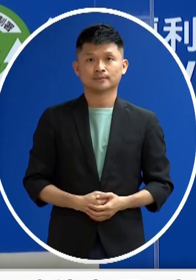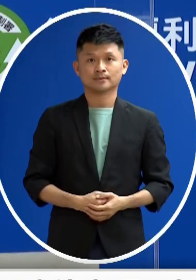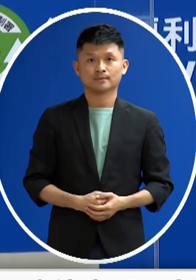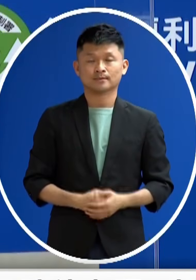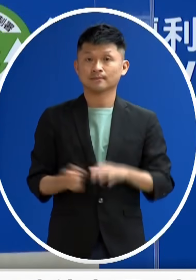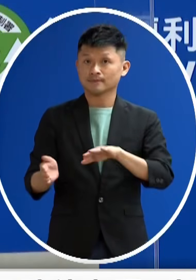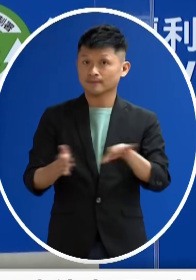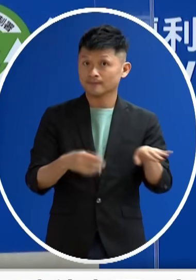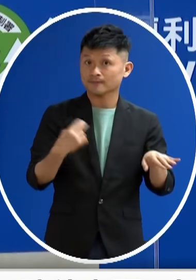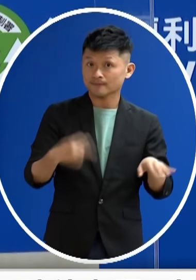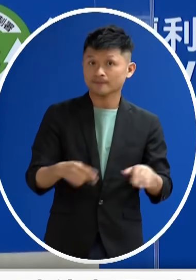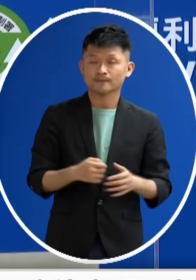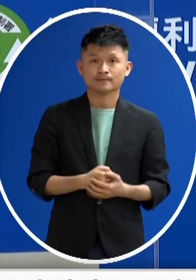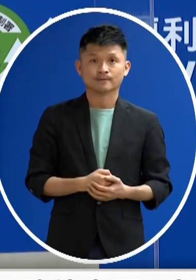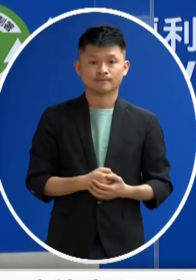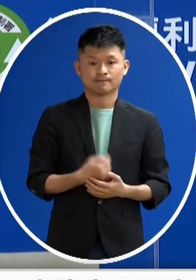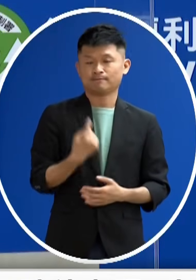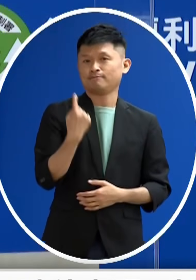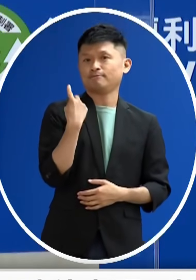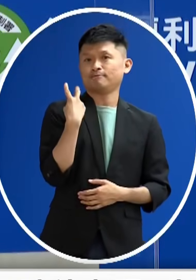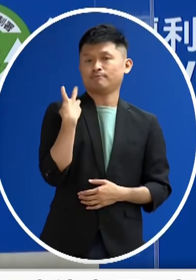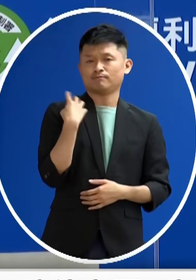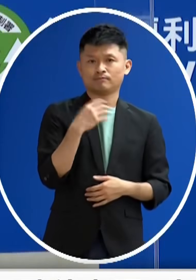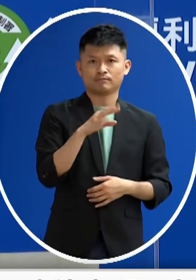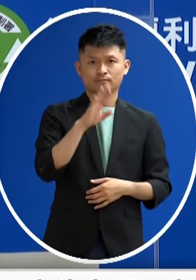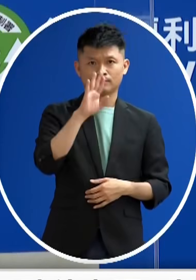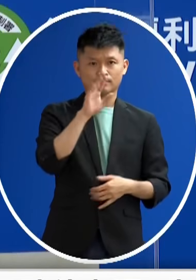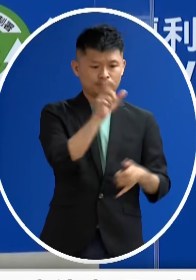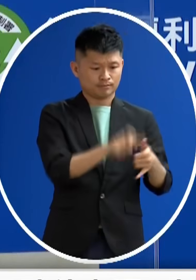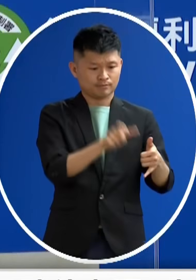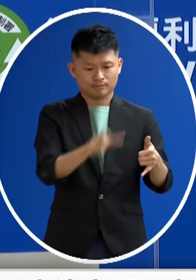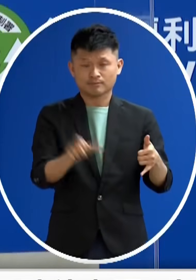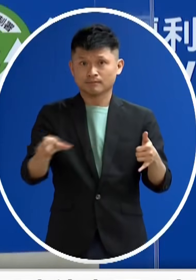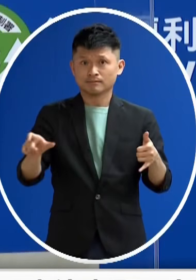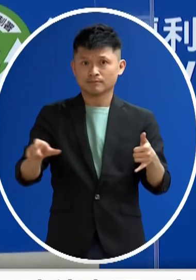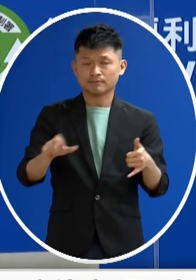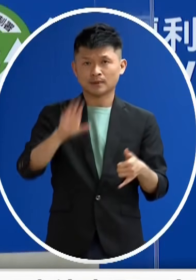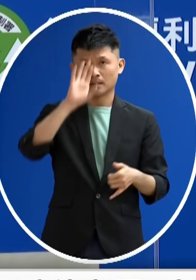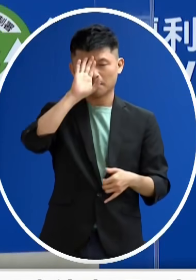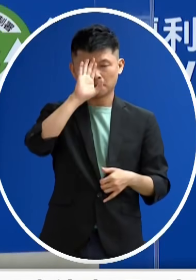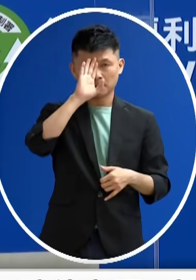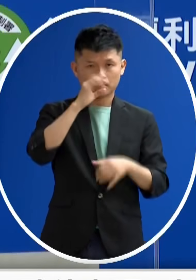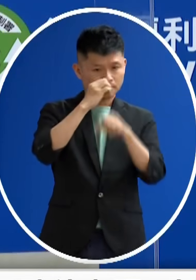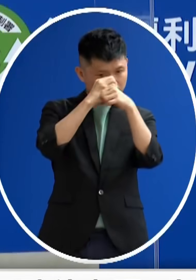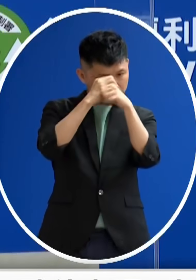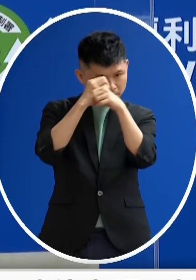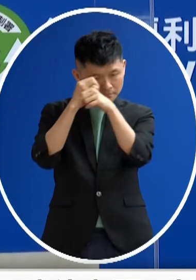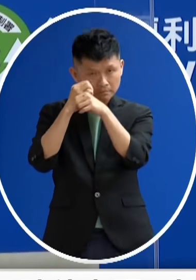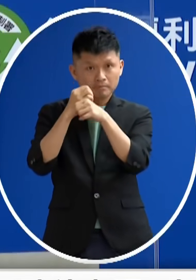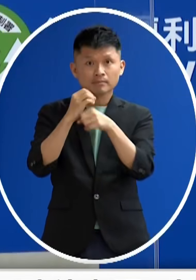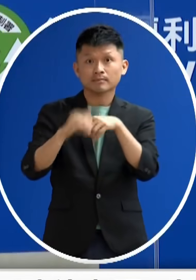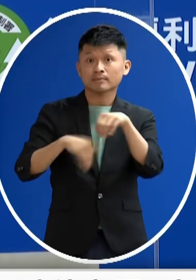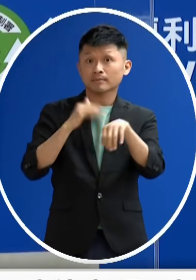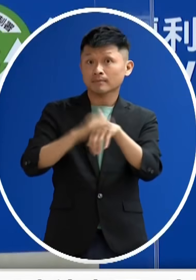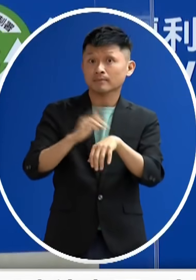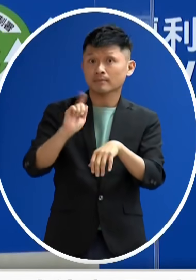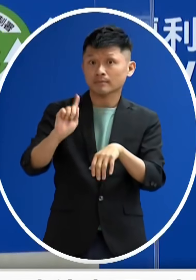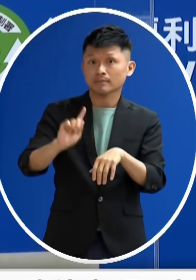那另外在相关这几天的个案采检的结果，这已经弄过了。